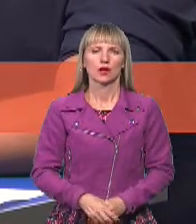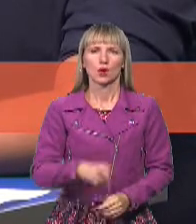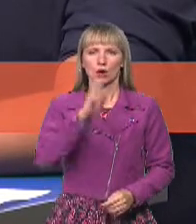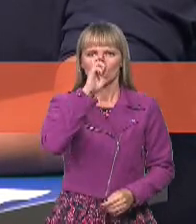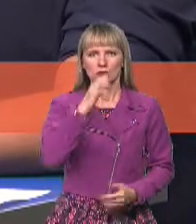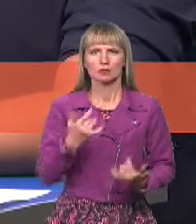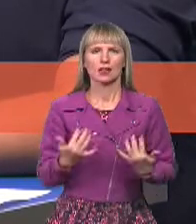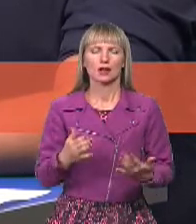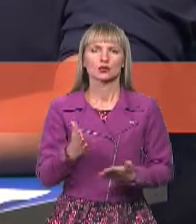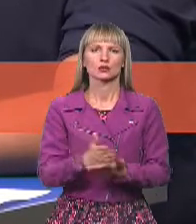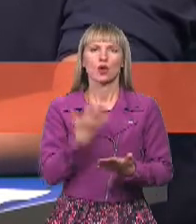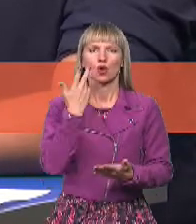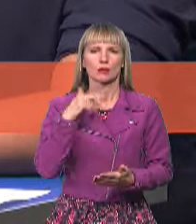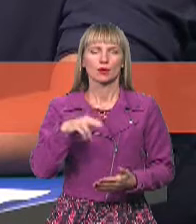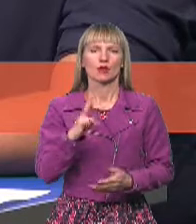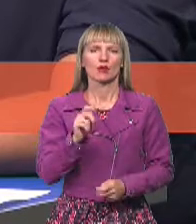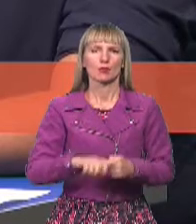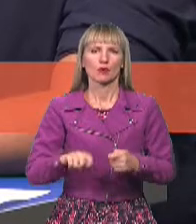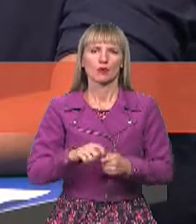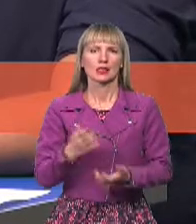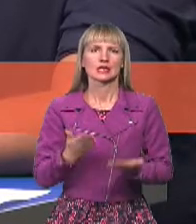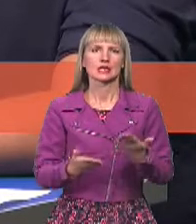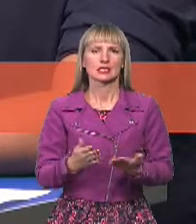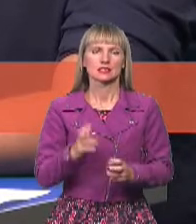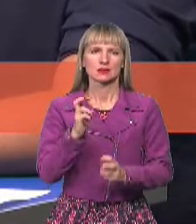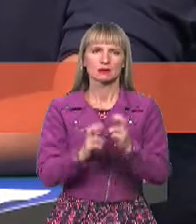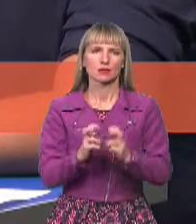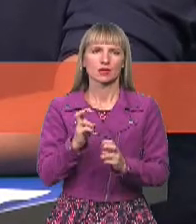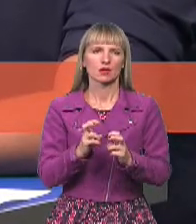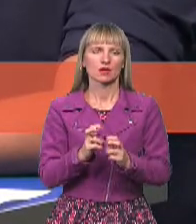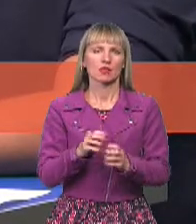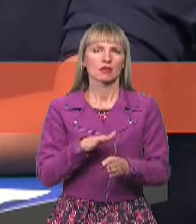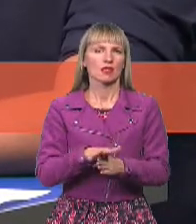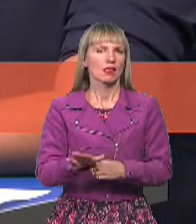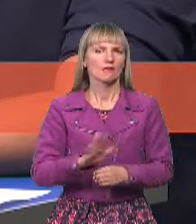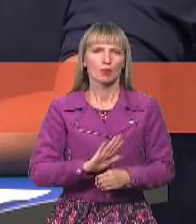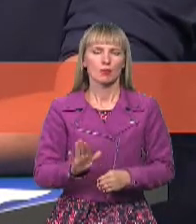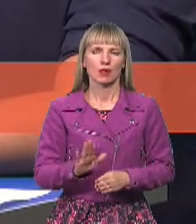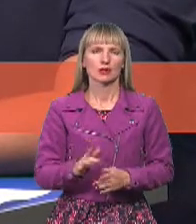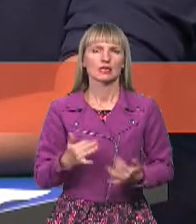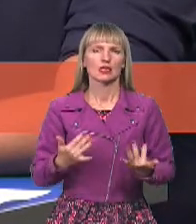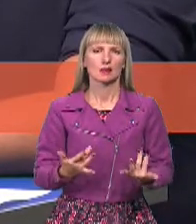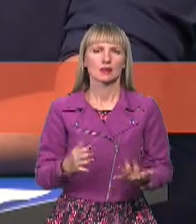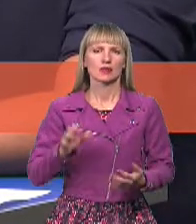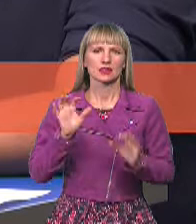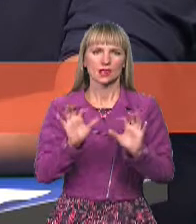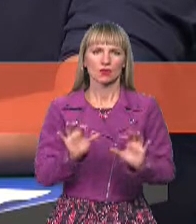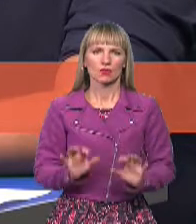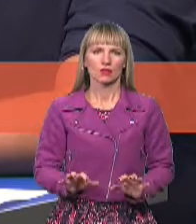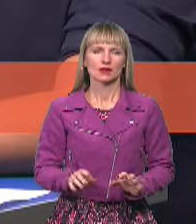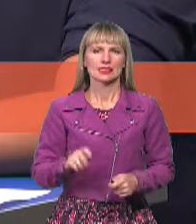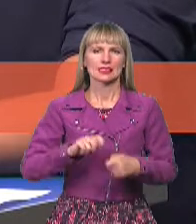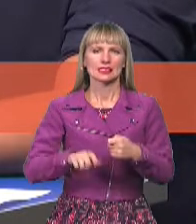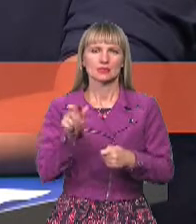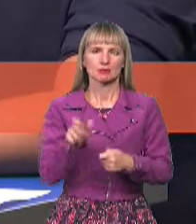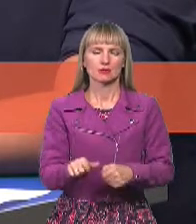Госпотребслужба, когда выходит на проверки, и если субъект не выполняет требования действующего законодательства,